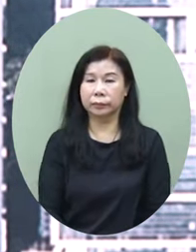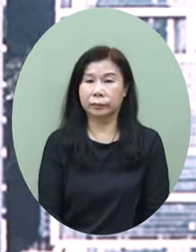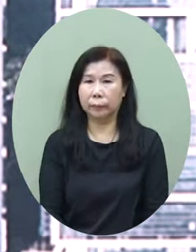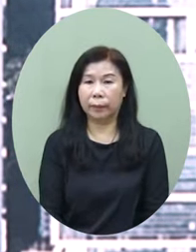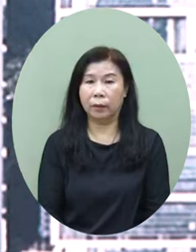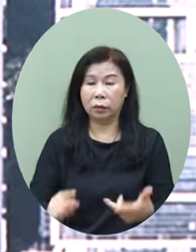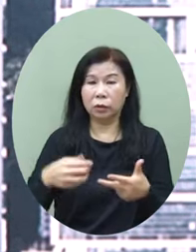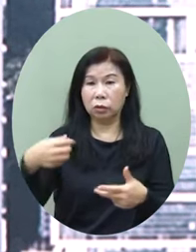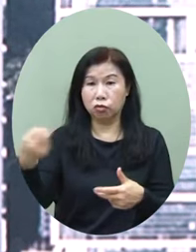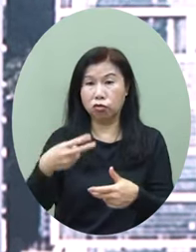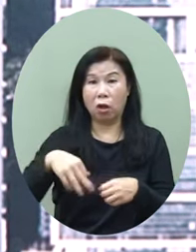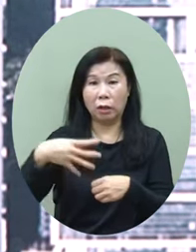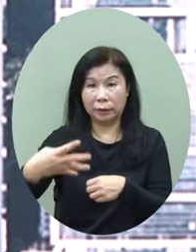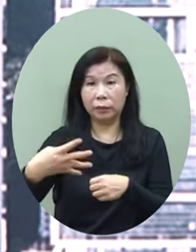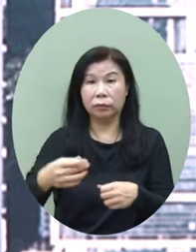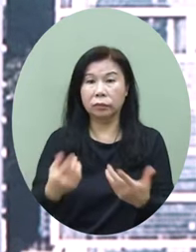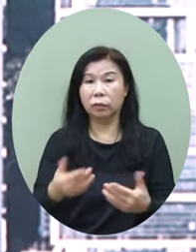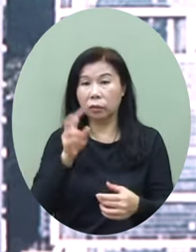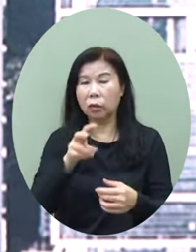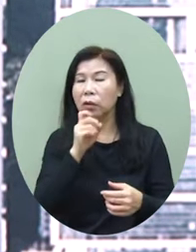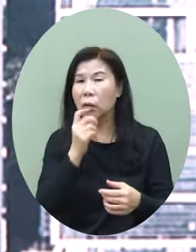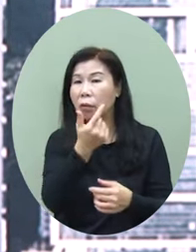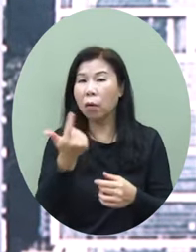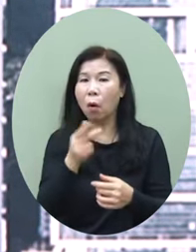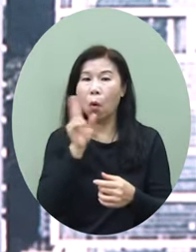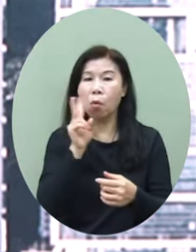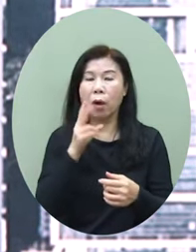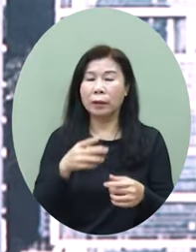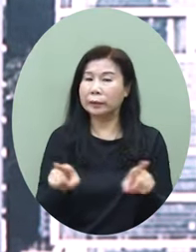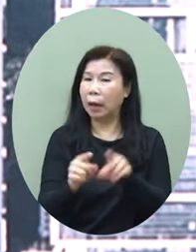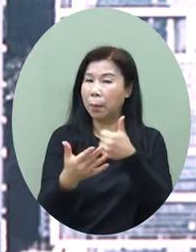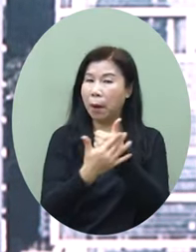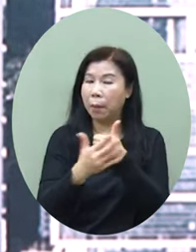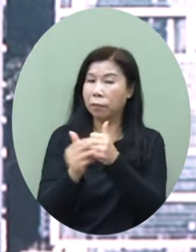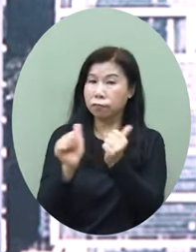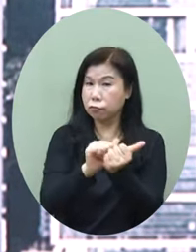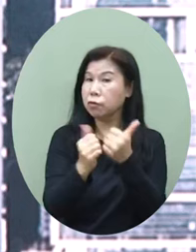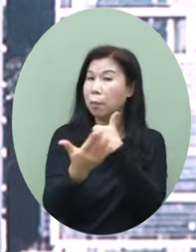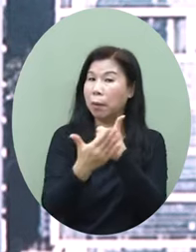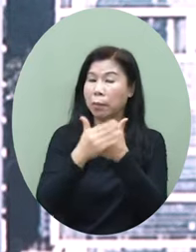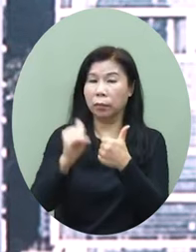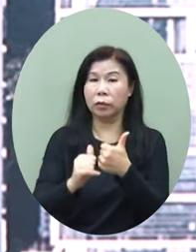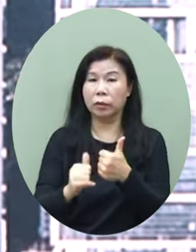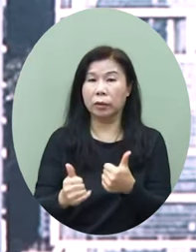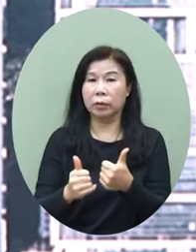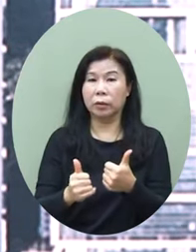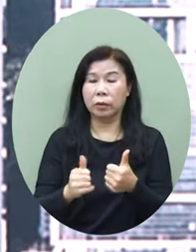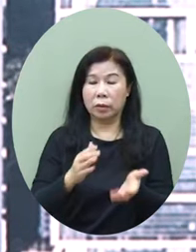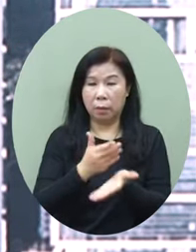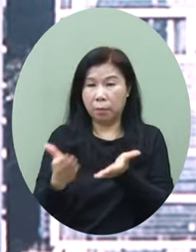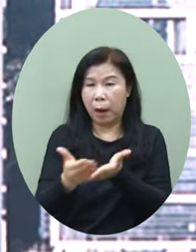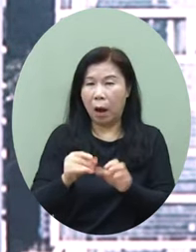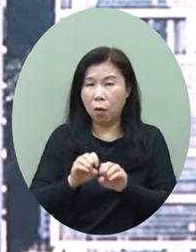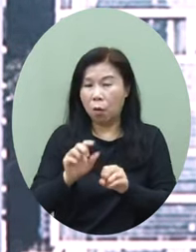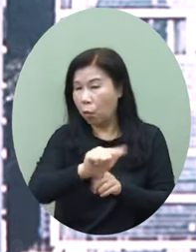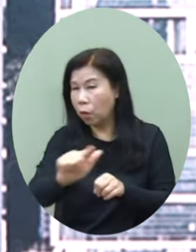另一個因素當然是我們現在發現越來越覺得它很有用的這個輔助工具就是排出來的污水檢